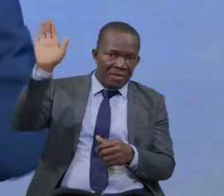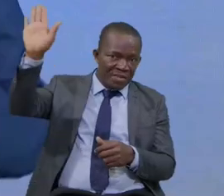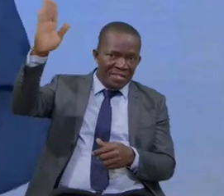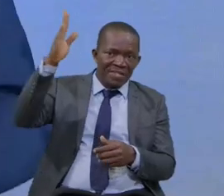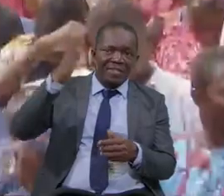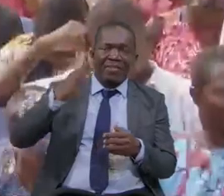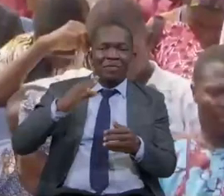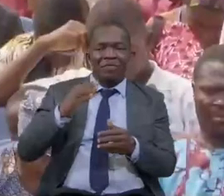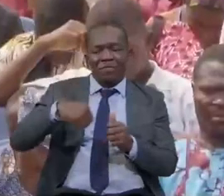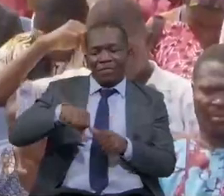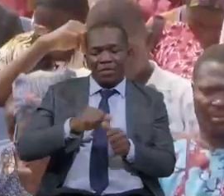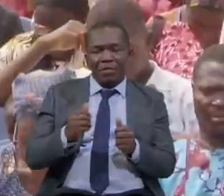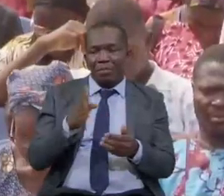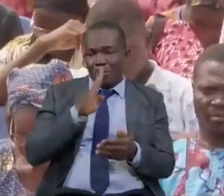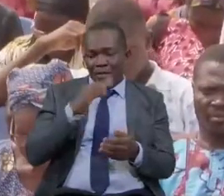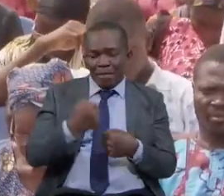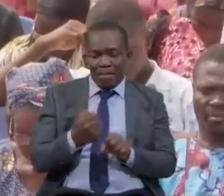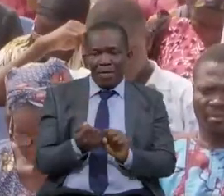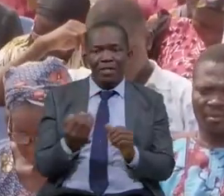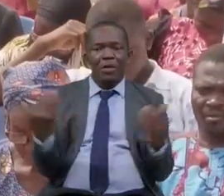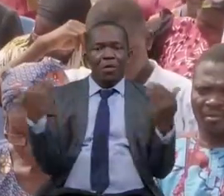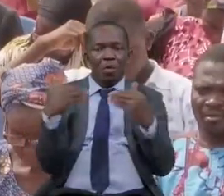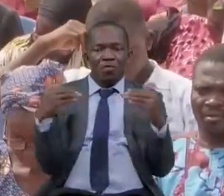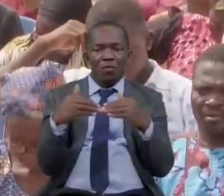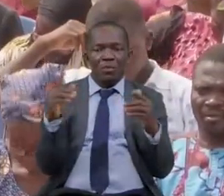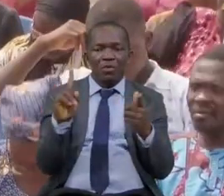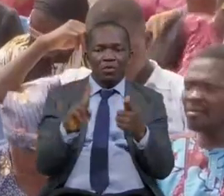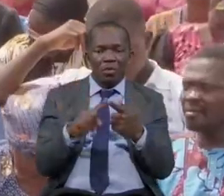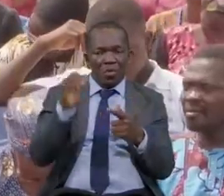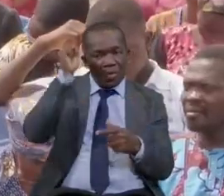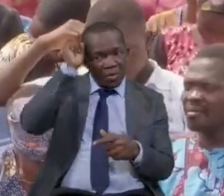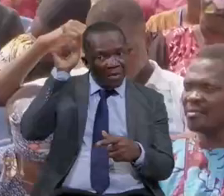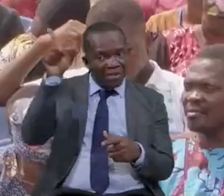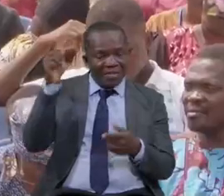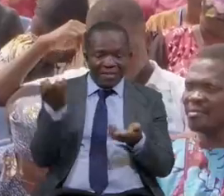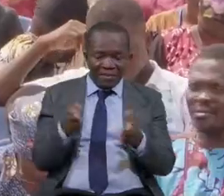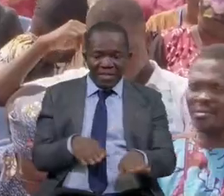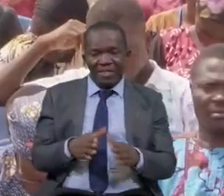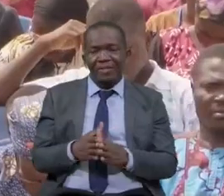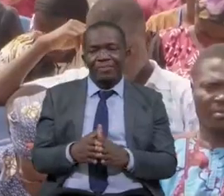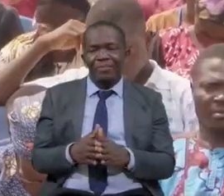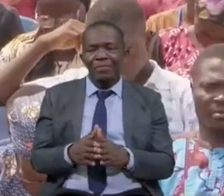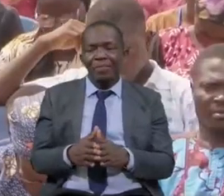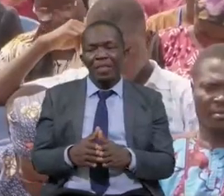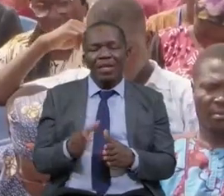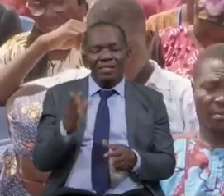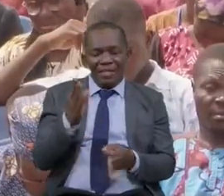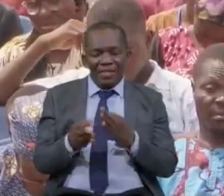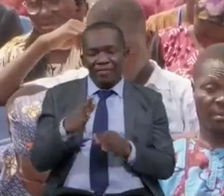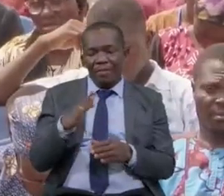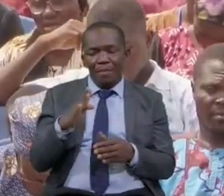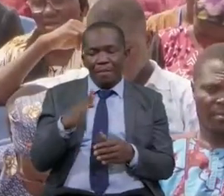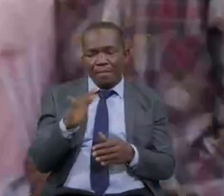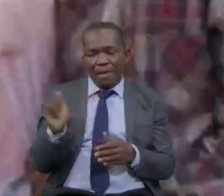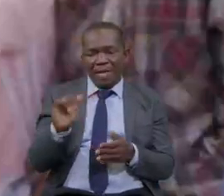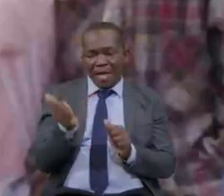sa mort. Verset 11. Si je puis à la résurrection d'entre les